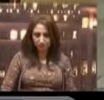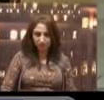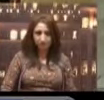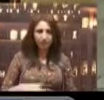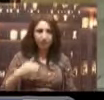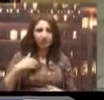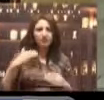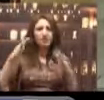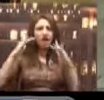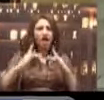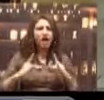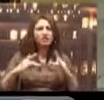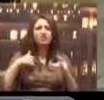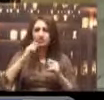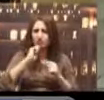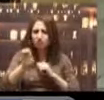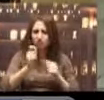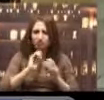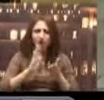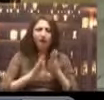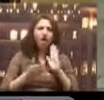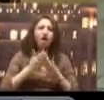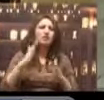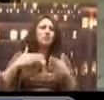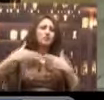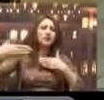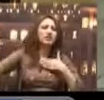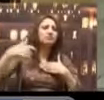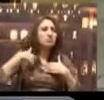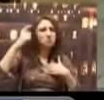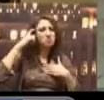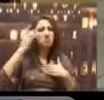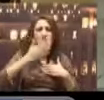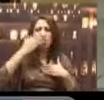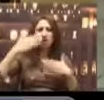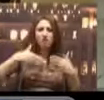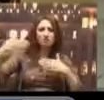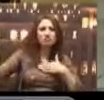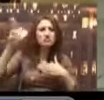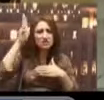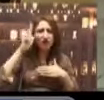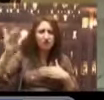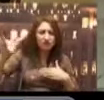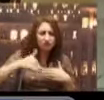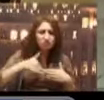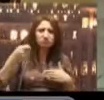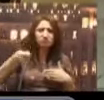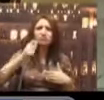قعدنا اتقابلنا وقعدنا فتره طويله قوي، بعديها ما نتقابلش خالص ولا اعرف حاجه عنها خالص، بس الصحفيه